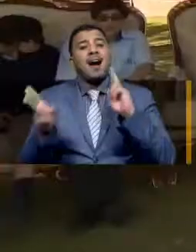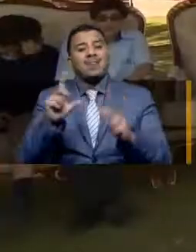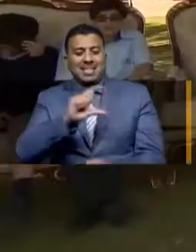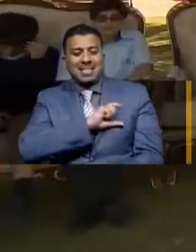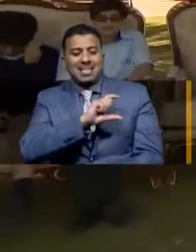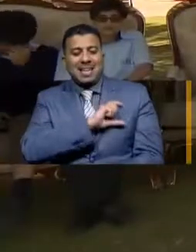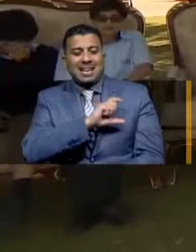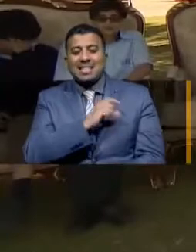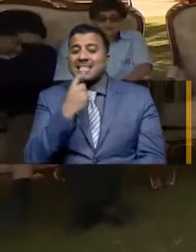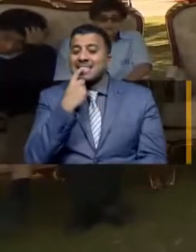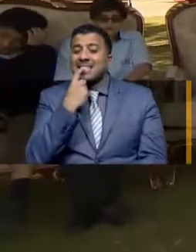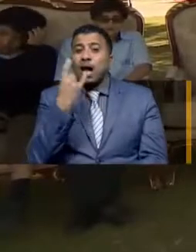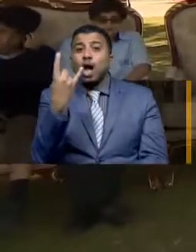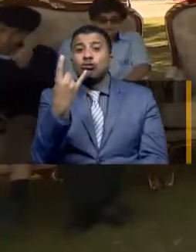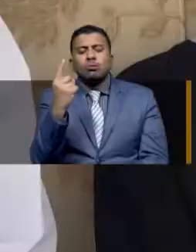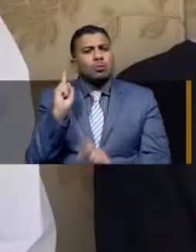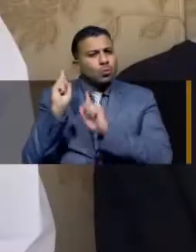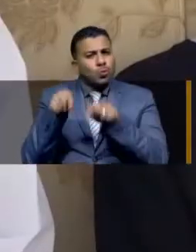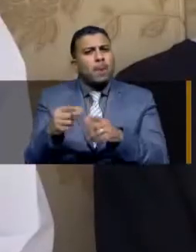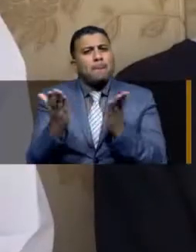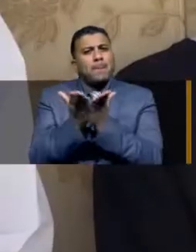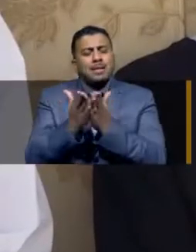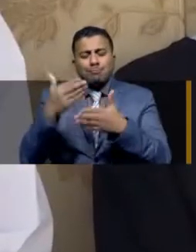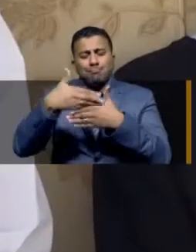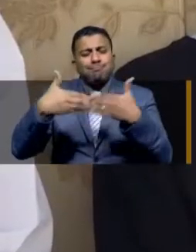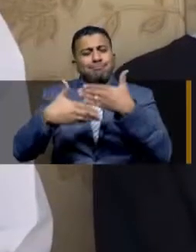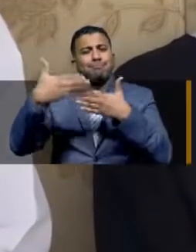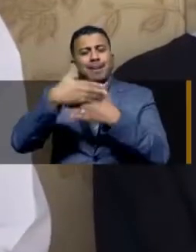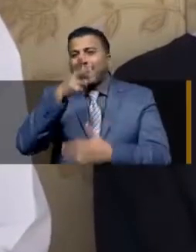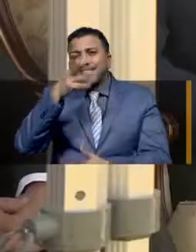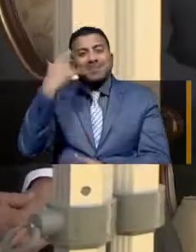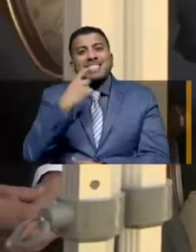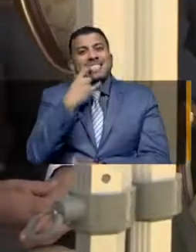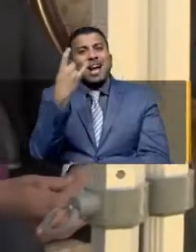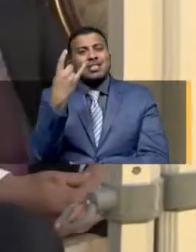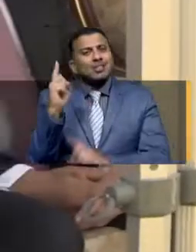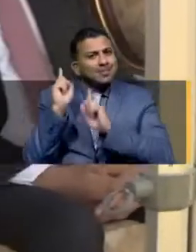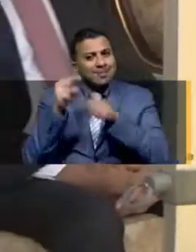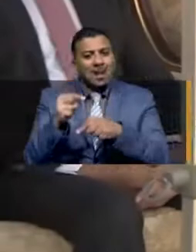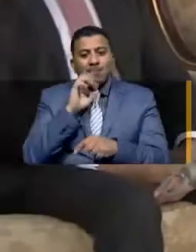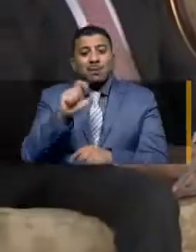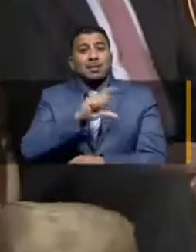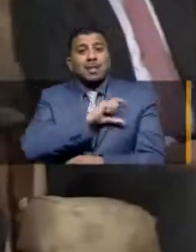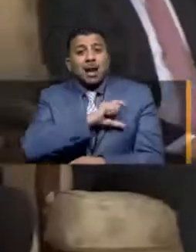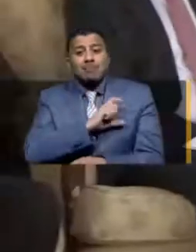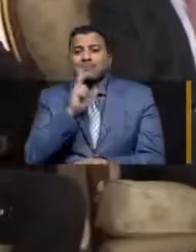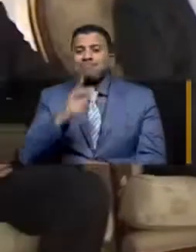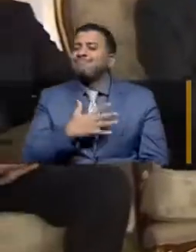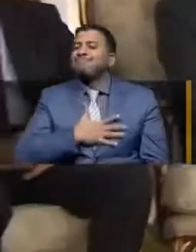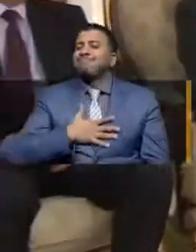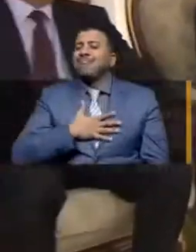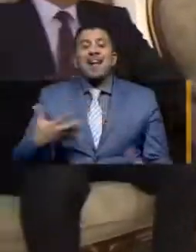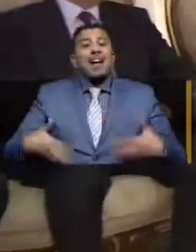الطلبة بمرور 10 سنوات على إنشاء المدرسة، كما وقدم الطلبة أيضا عروضا متنوعة عبروا فيها